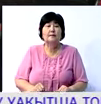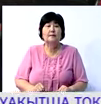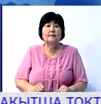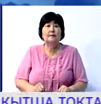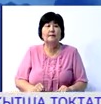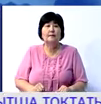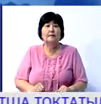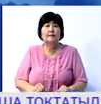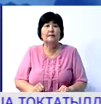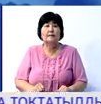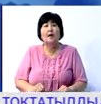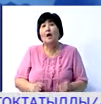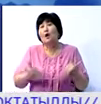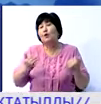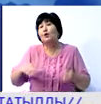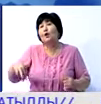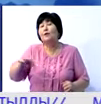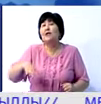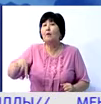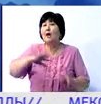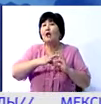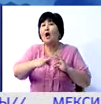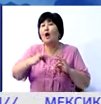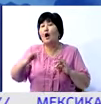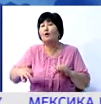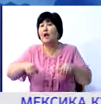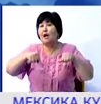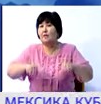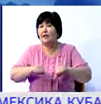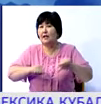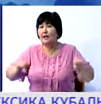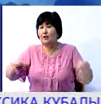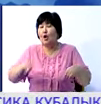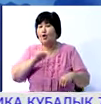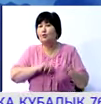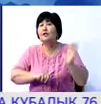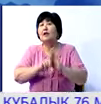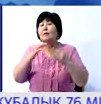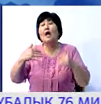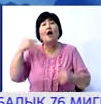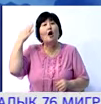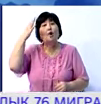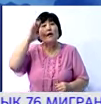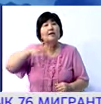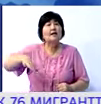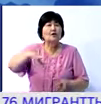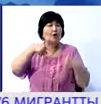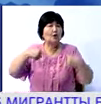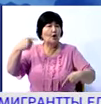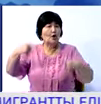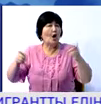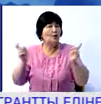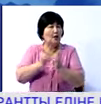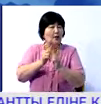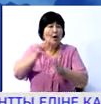телеарнасы. Бүгінде облыстың барлық аудандарында билер кеңесі құрылып жұмысын бастап кетті. Мақсат ел ішіндегі түрлі дау